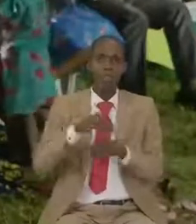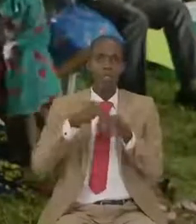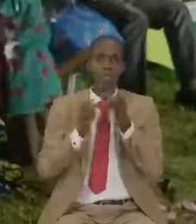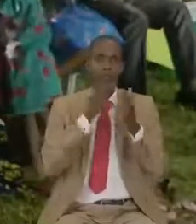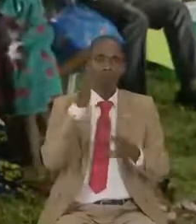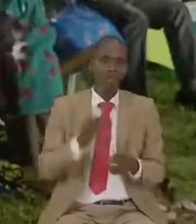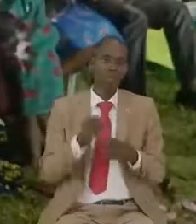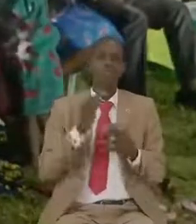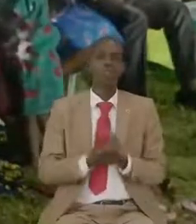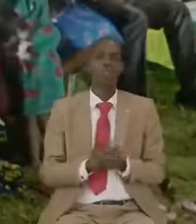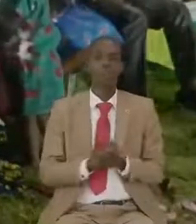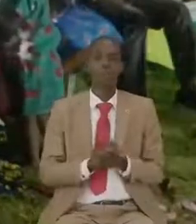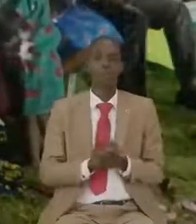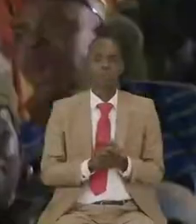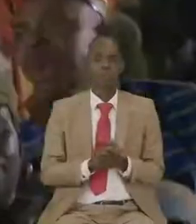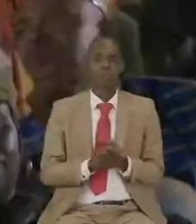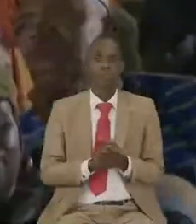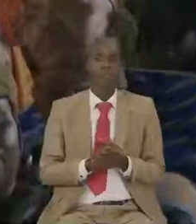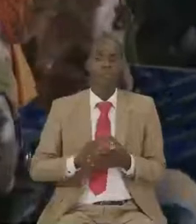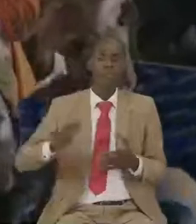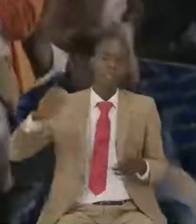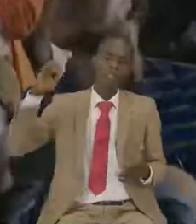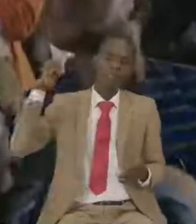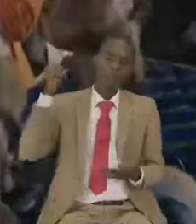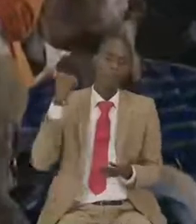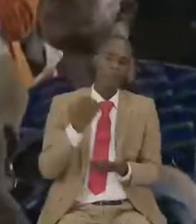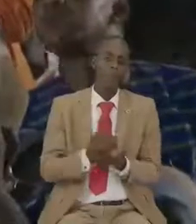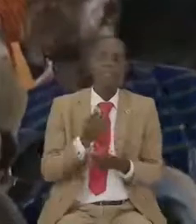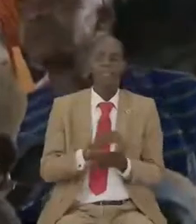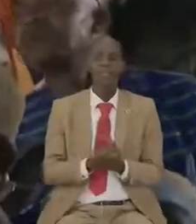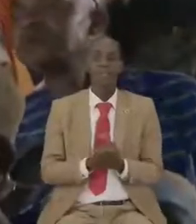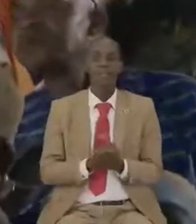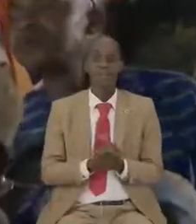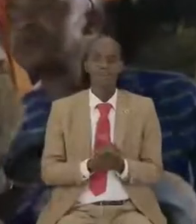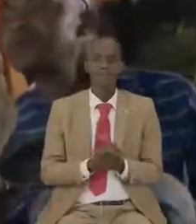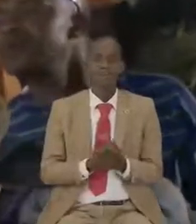Je reviendrai prier pour vous pour avoir les miracles, les délivrances au nom de Jésus-Christ.